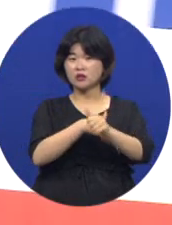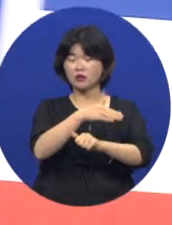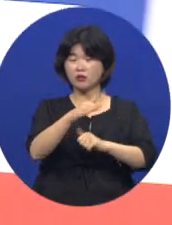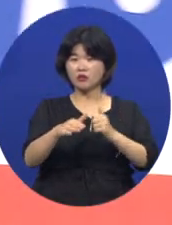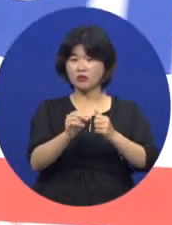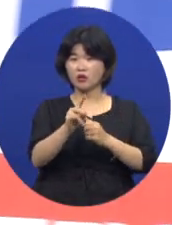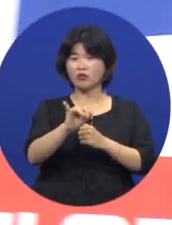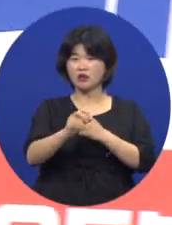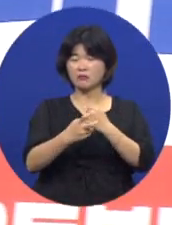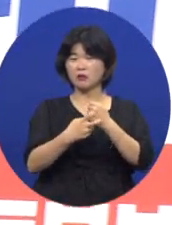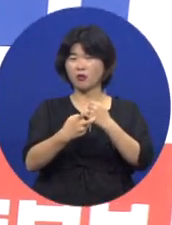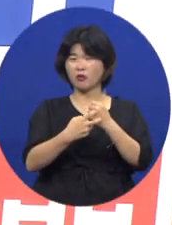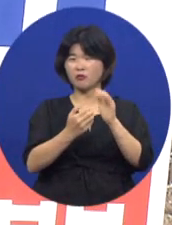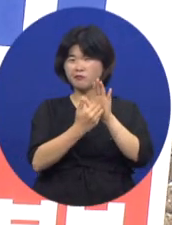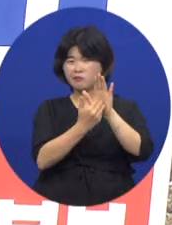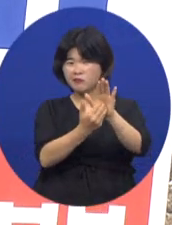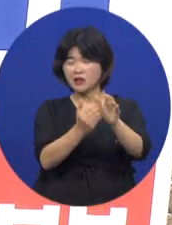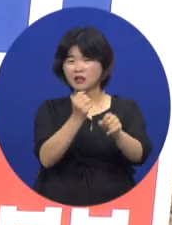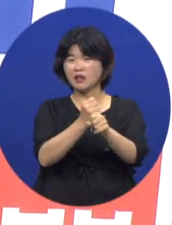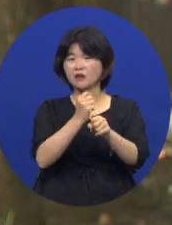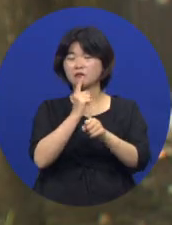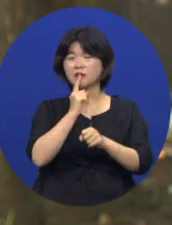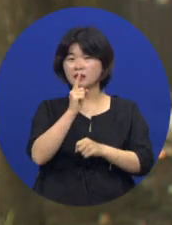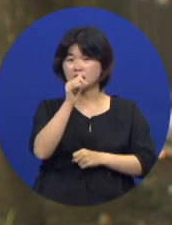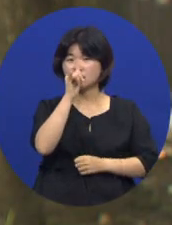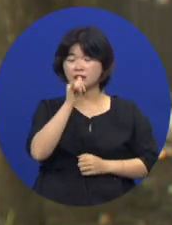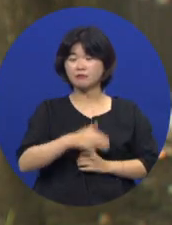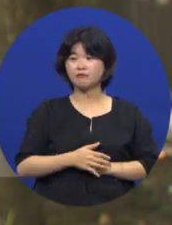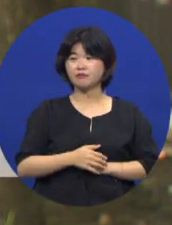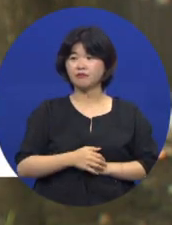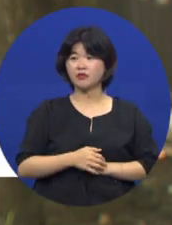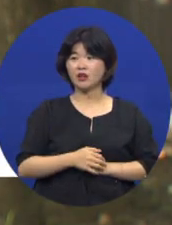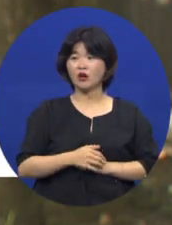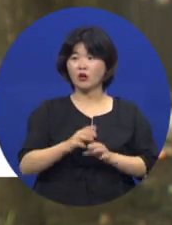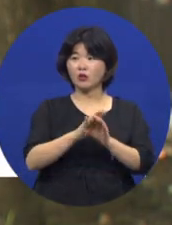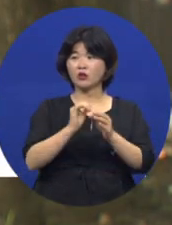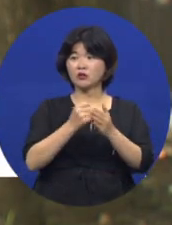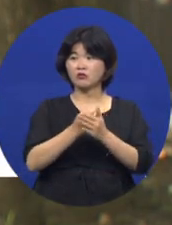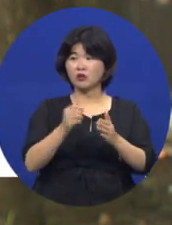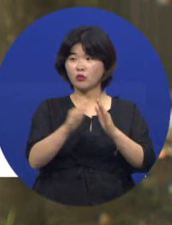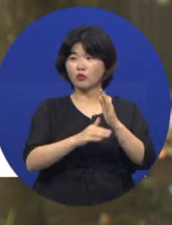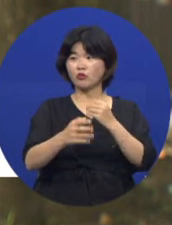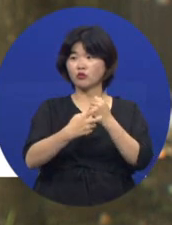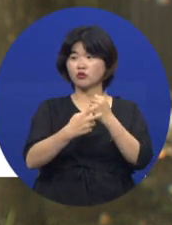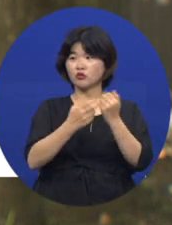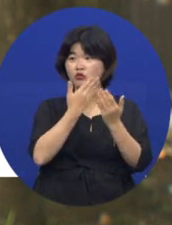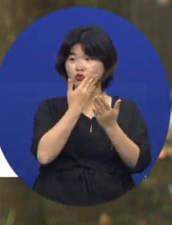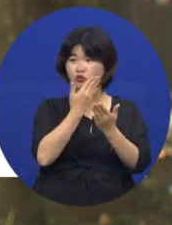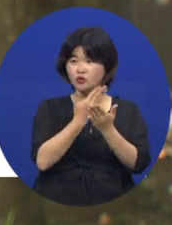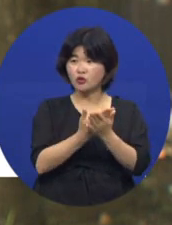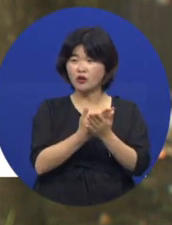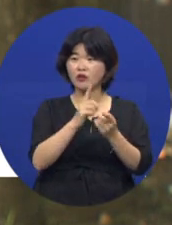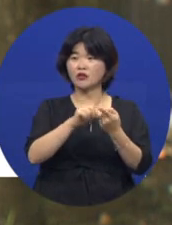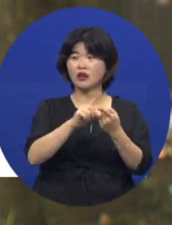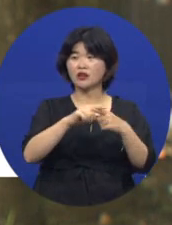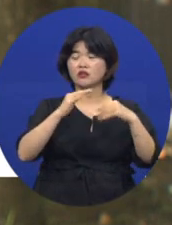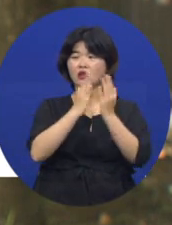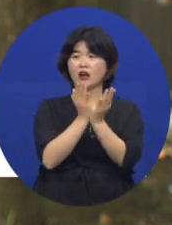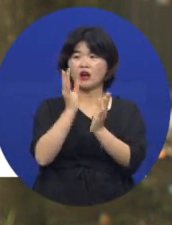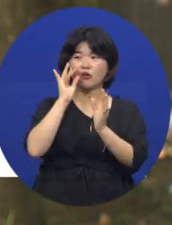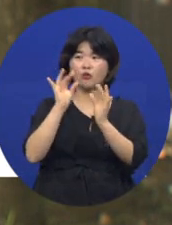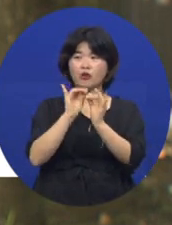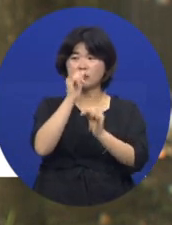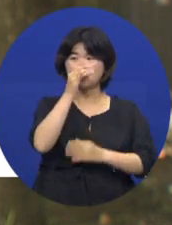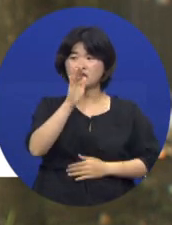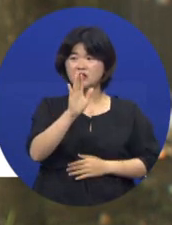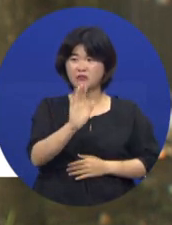영리병원 개설을 맞겠다 고 주장했습니다 공알 간 상태에서 공대 중생이 더 주야 부모에 대해서 다 공감 하는데